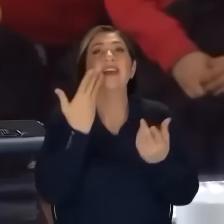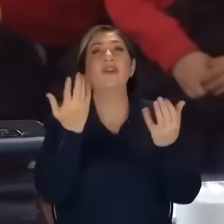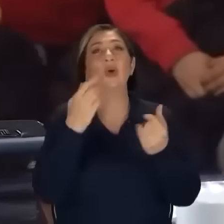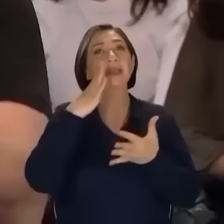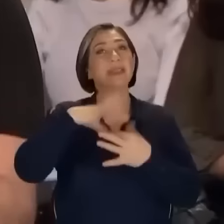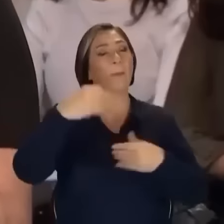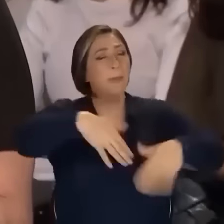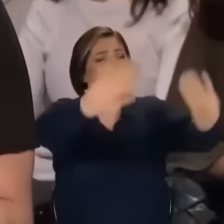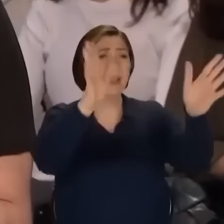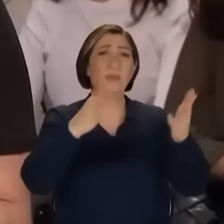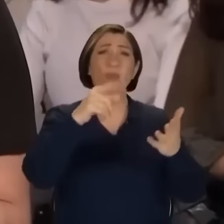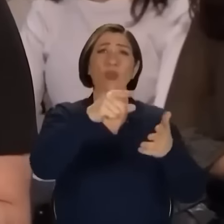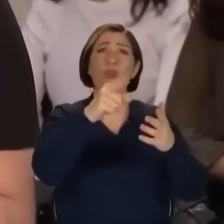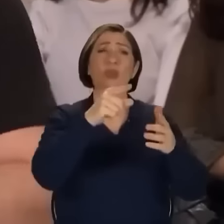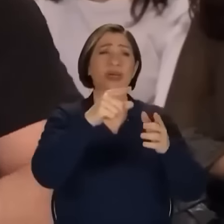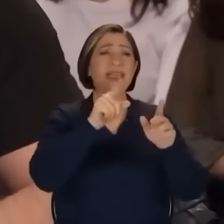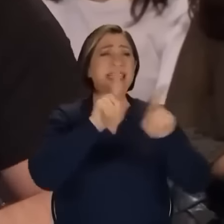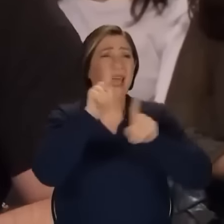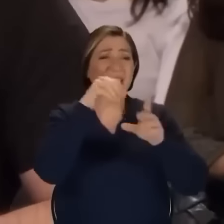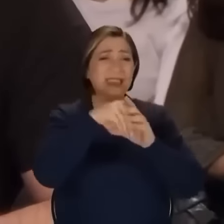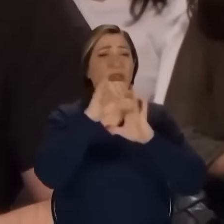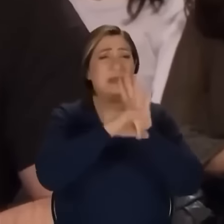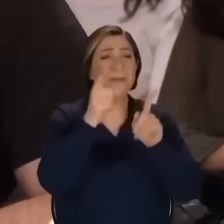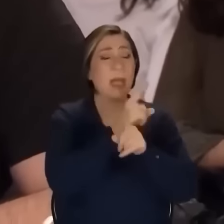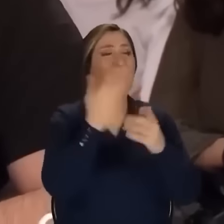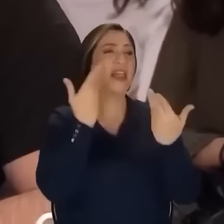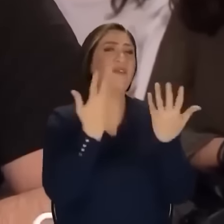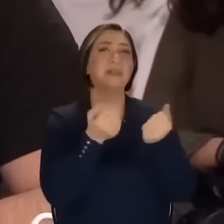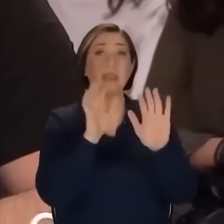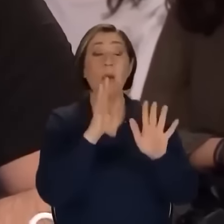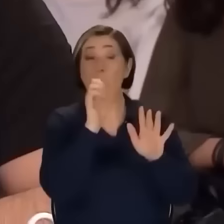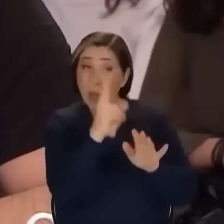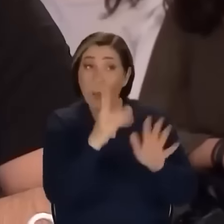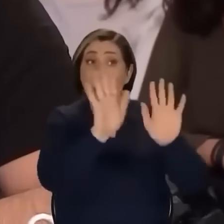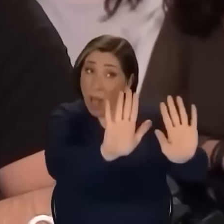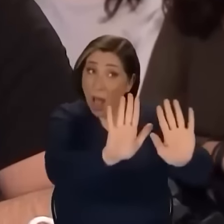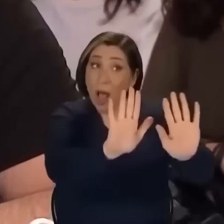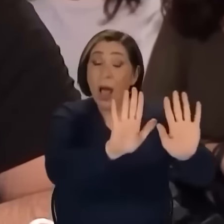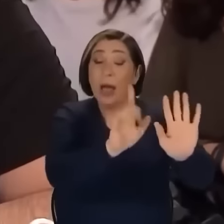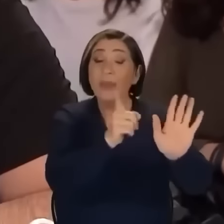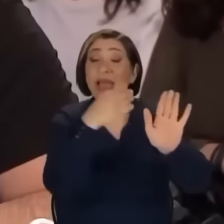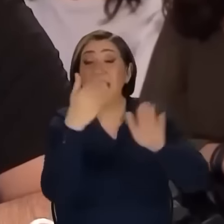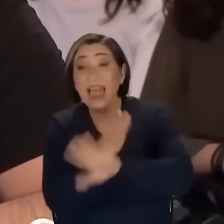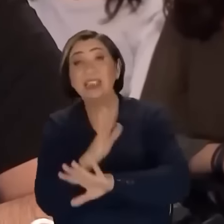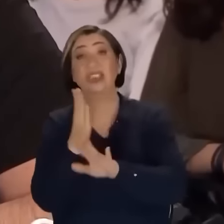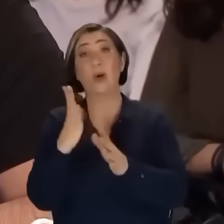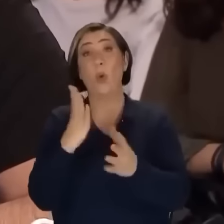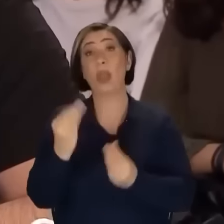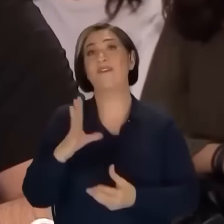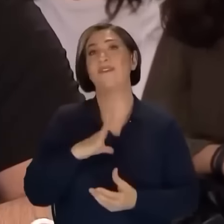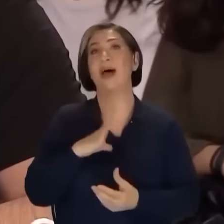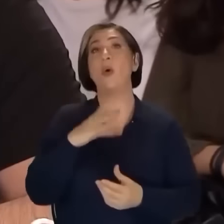insanlar bırakalım da bu medyalarda bir keyif bulsunlar Bun okeyim ama bir yandan da insanların gerçek versiyonları